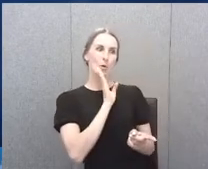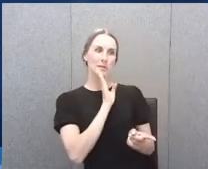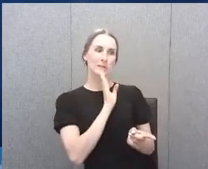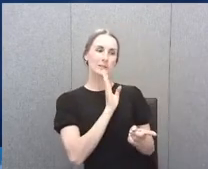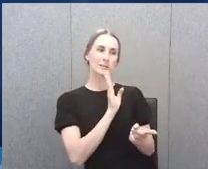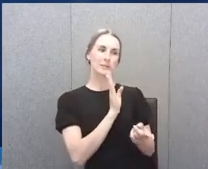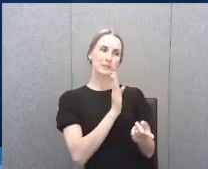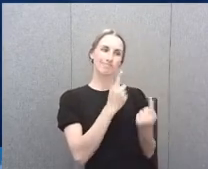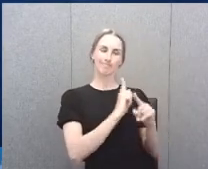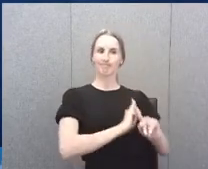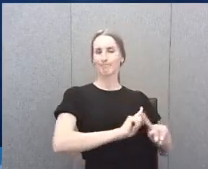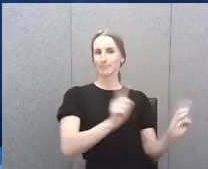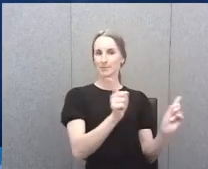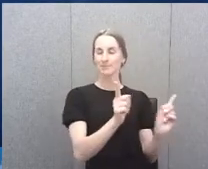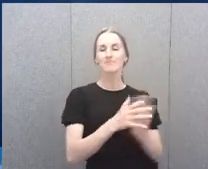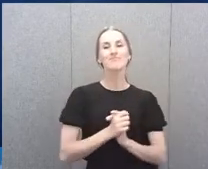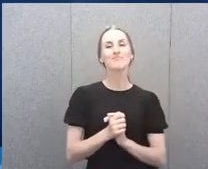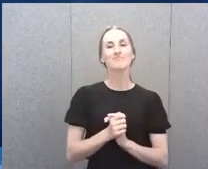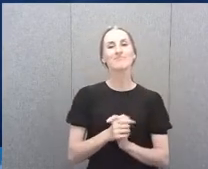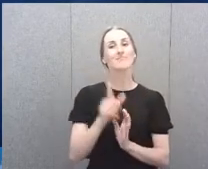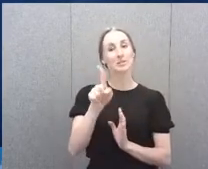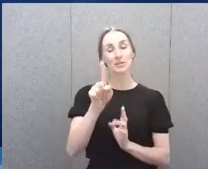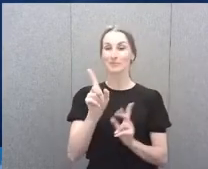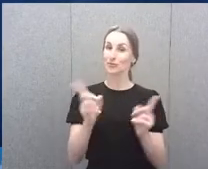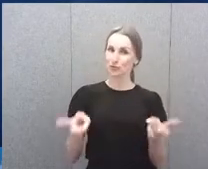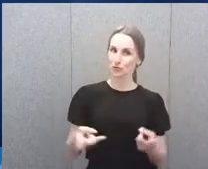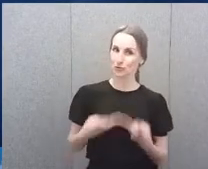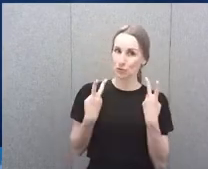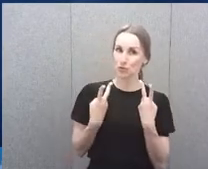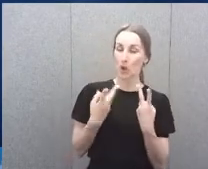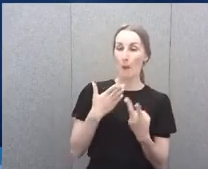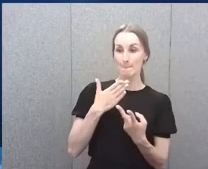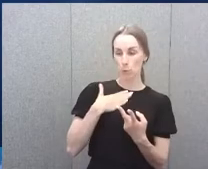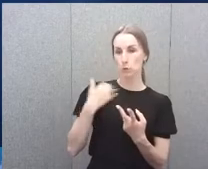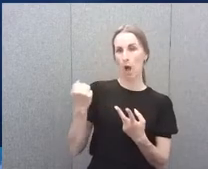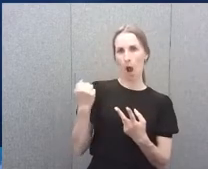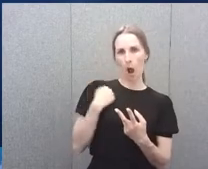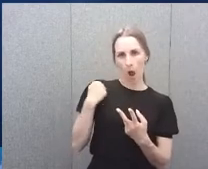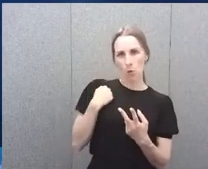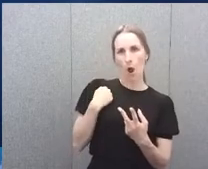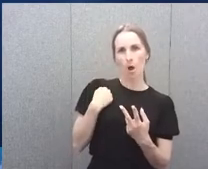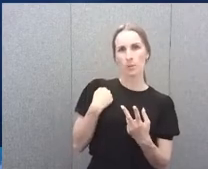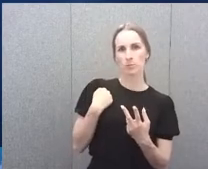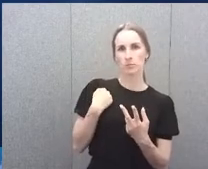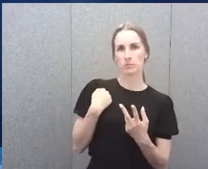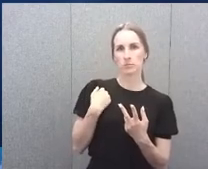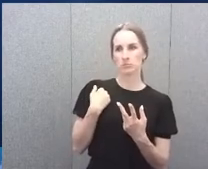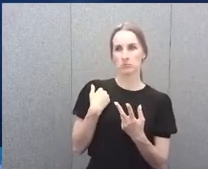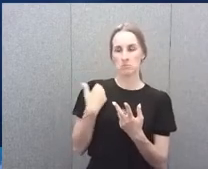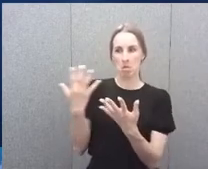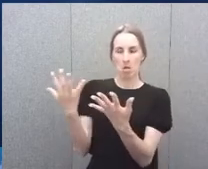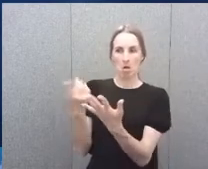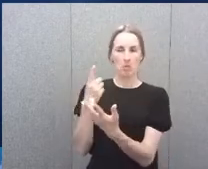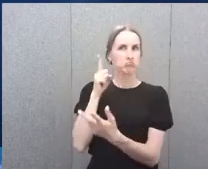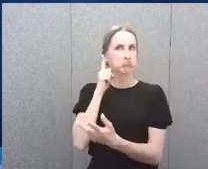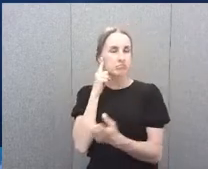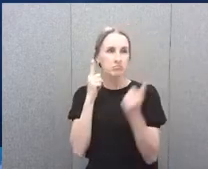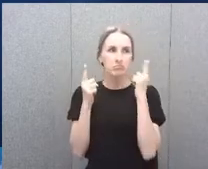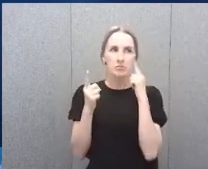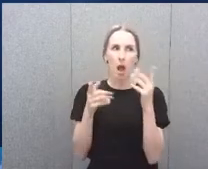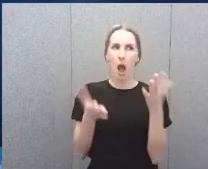и ни у кого не возникало никаких вопросов по поводу того, что он занял должность министра обороны, а когда